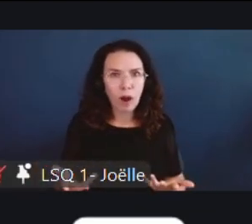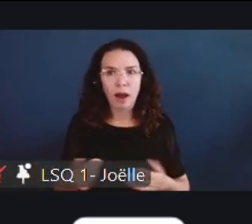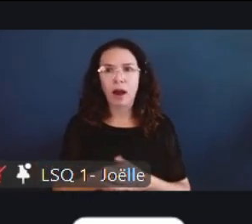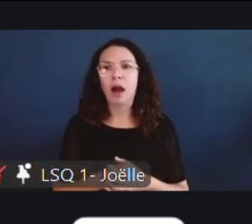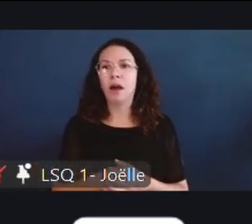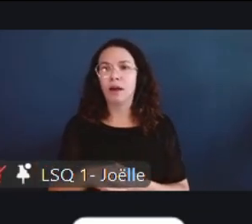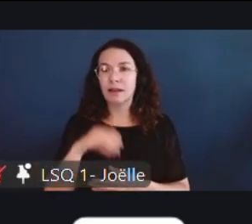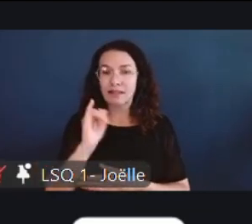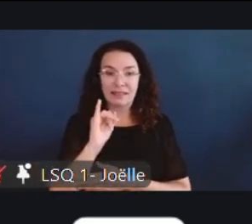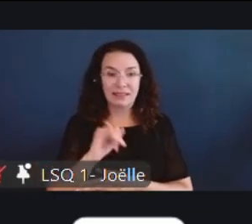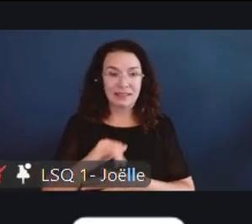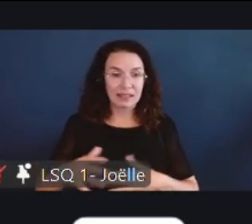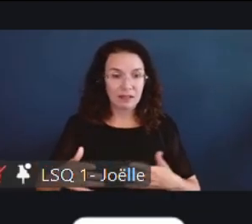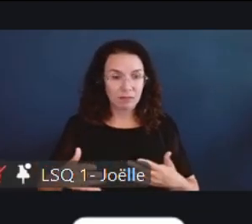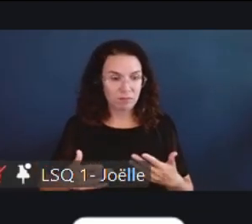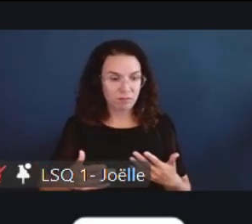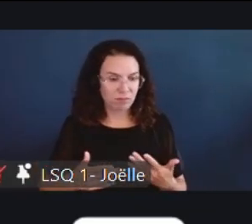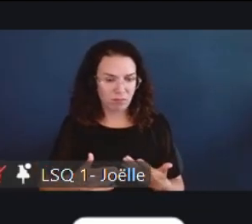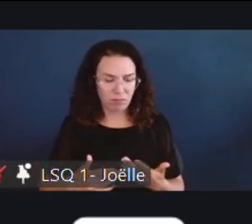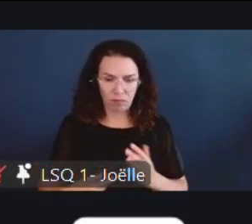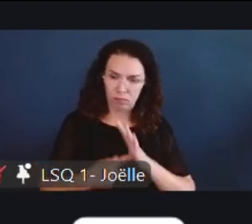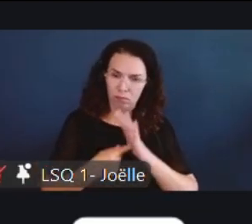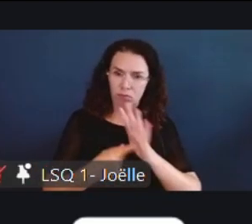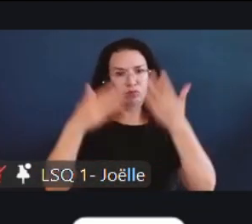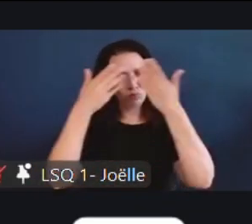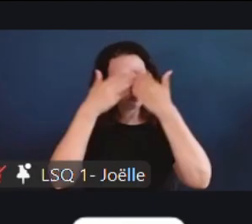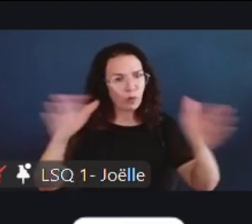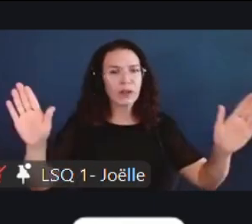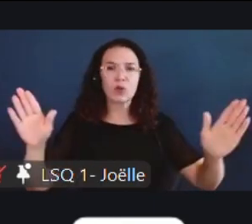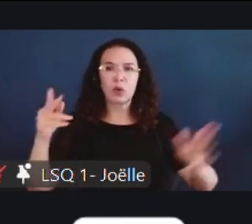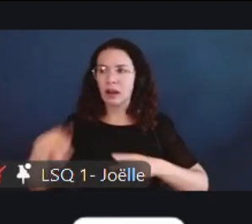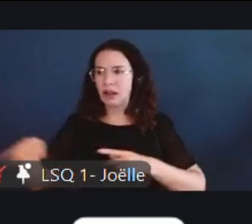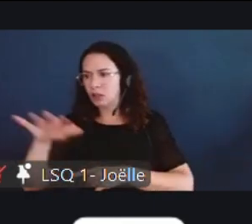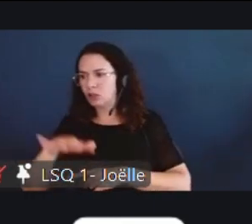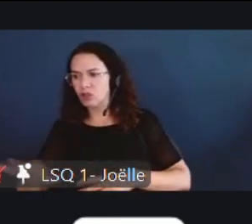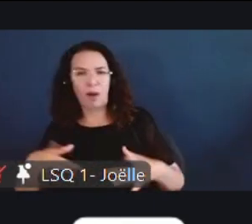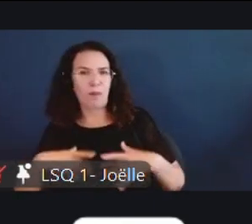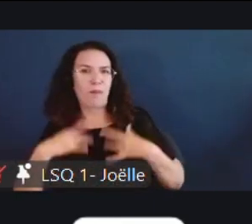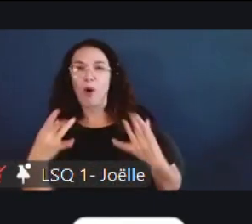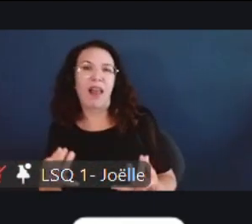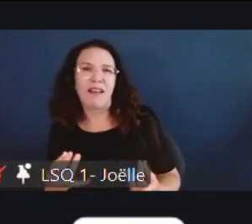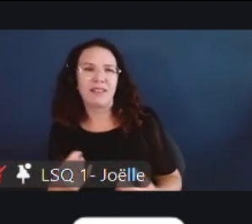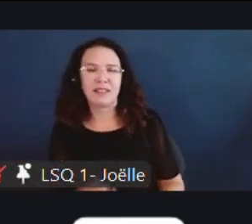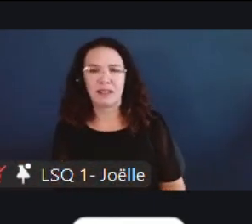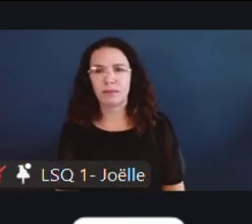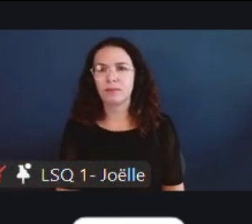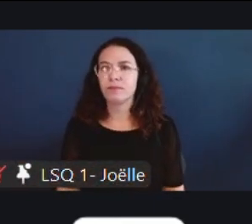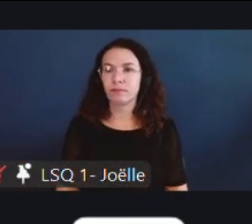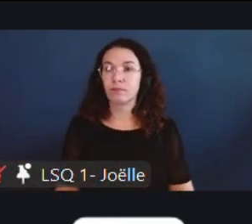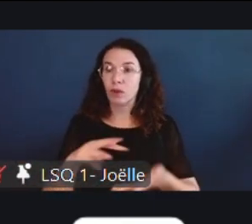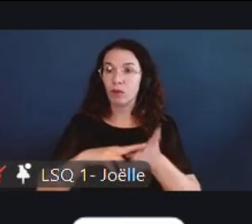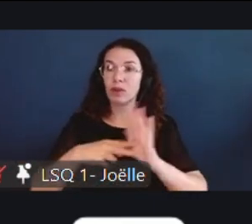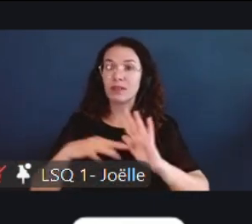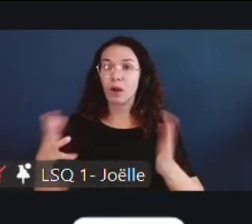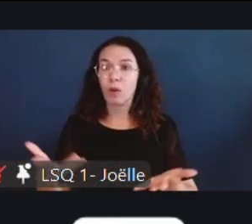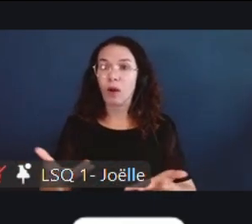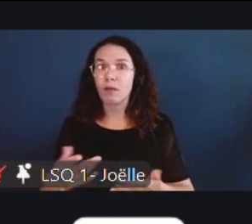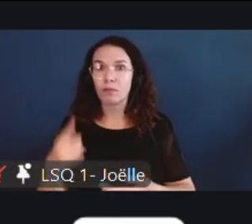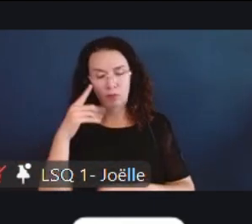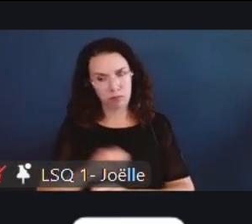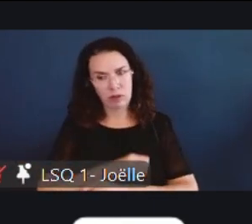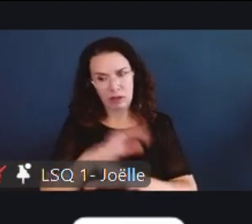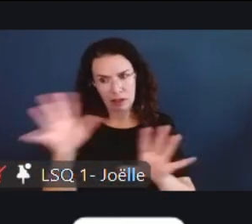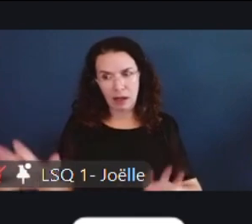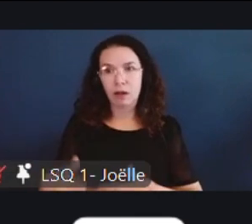que si on n'affiche pas proactivement notre ouverture, les gens seront moins à l'aise de demander. Ça veut dire envoyer un signal